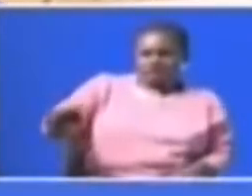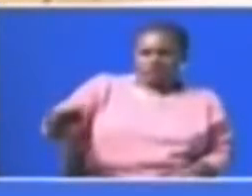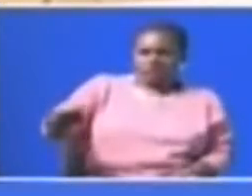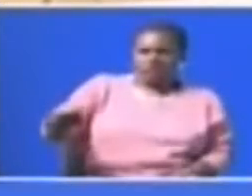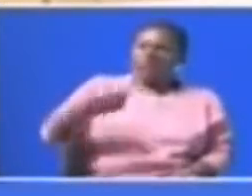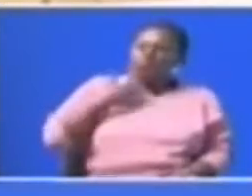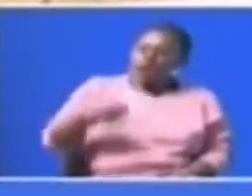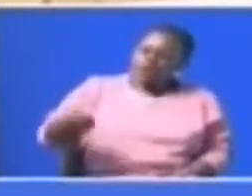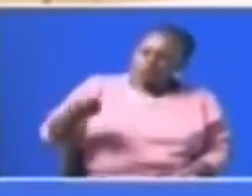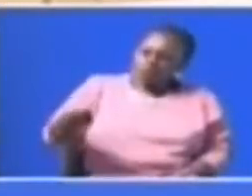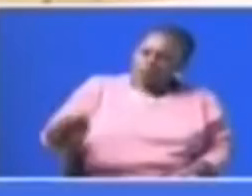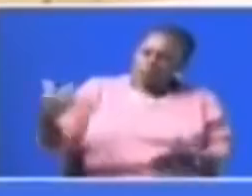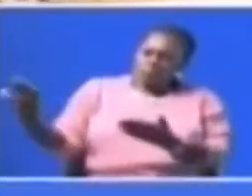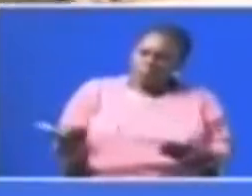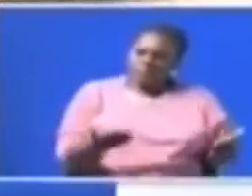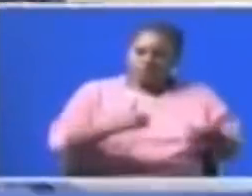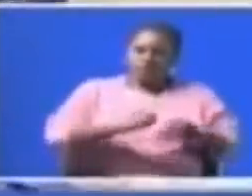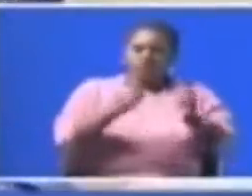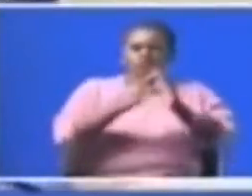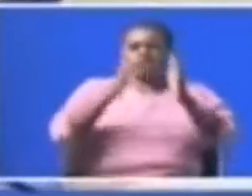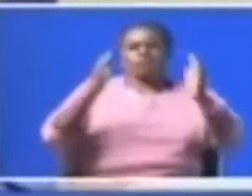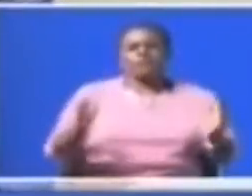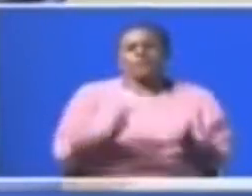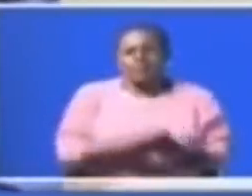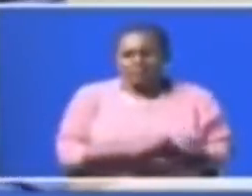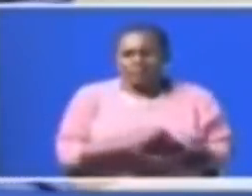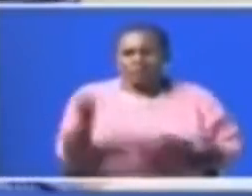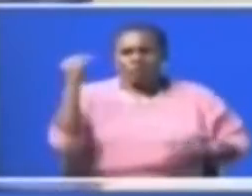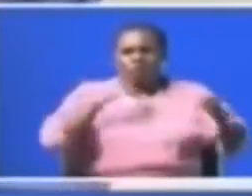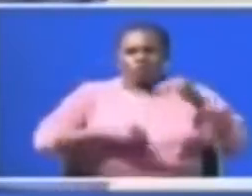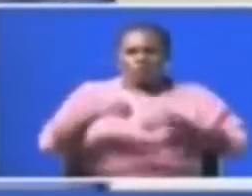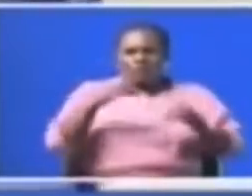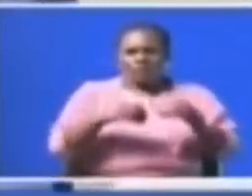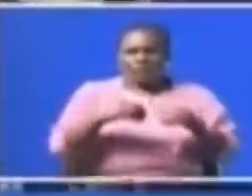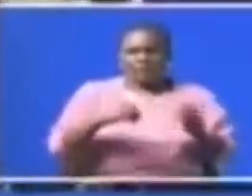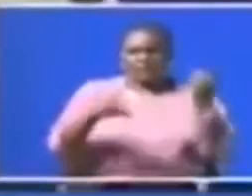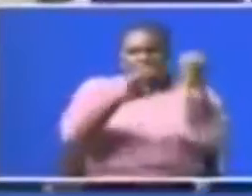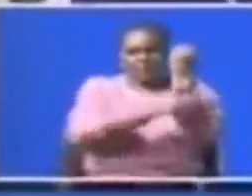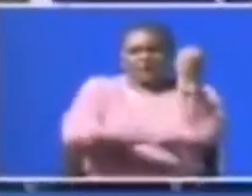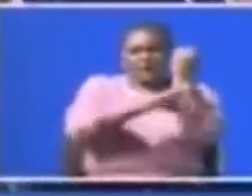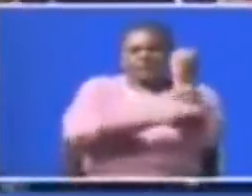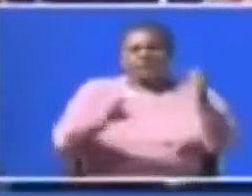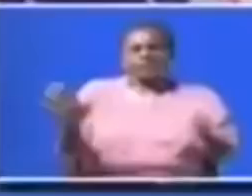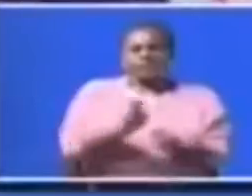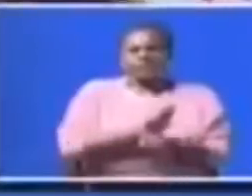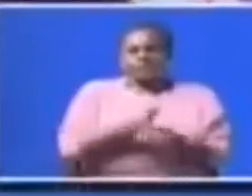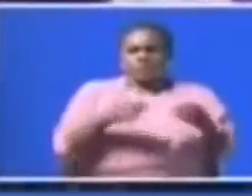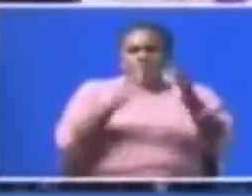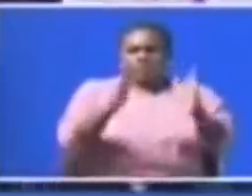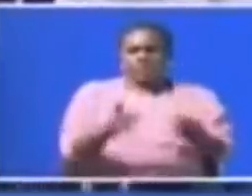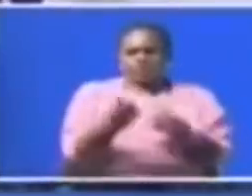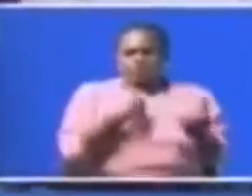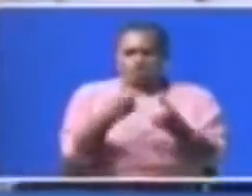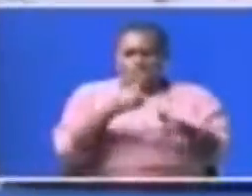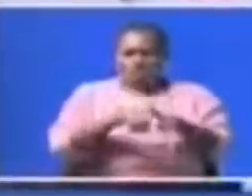that handshake to bring even more changes. Corruption has eaten into this country. Viongozi hao walizungumza